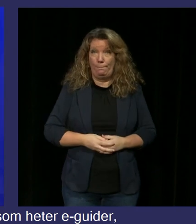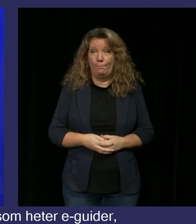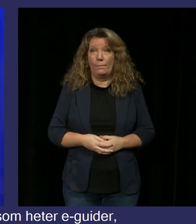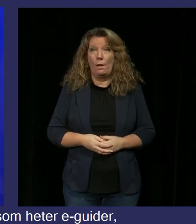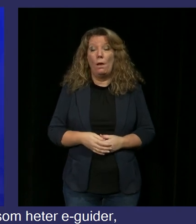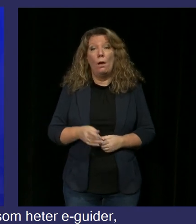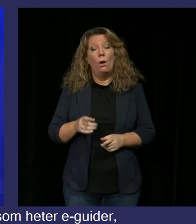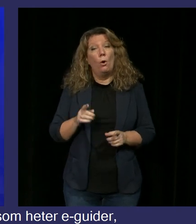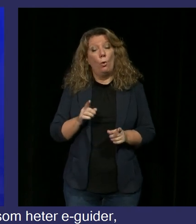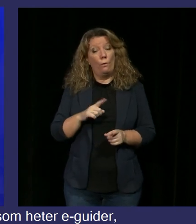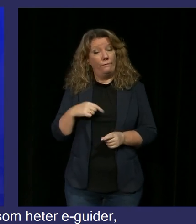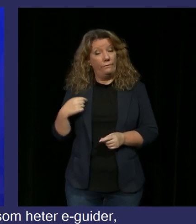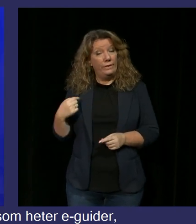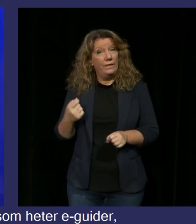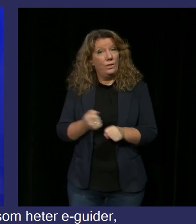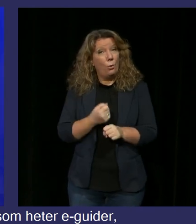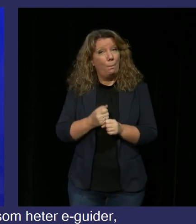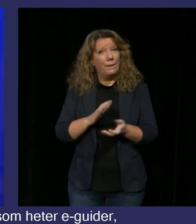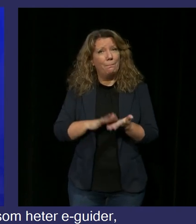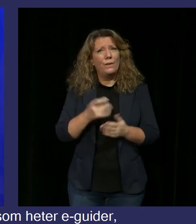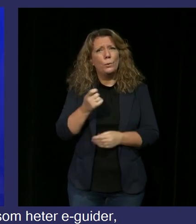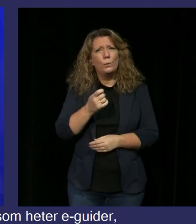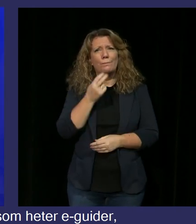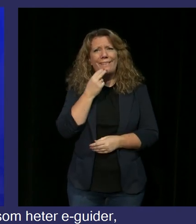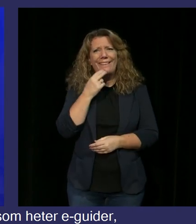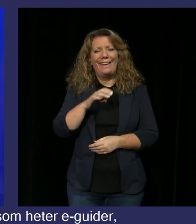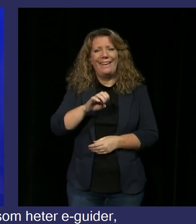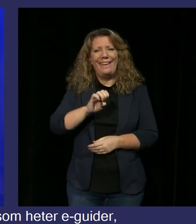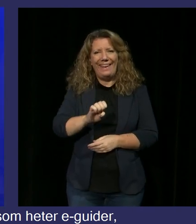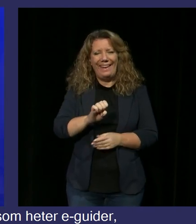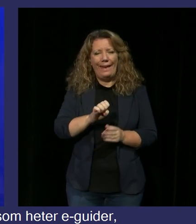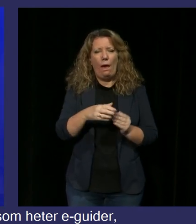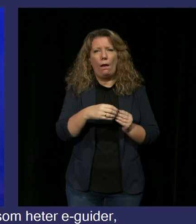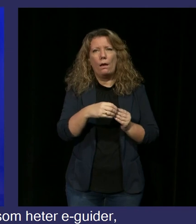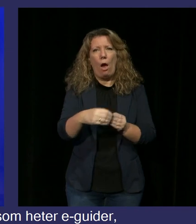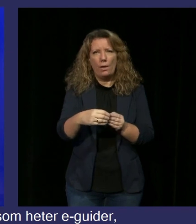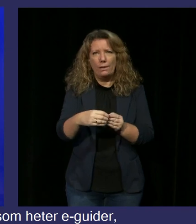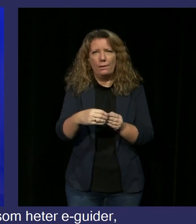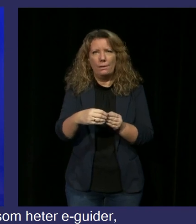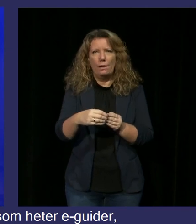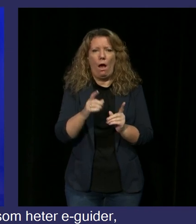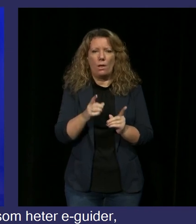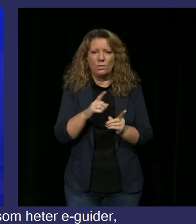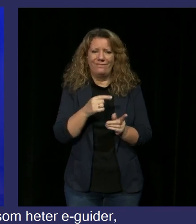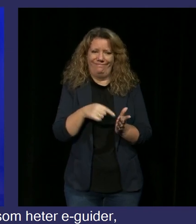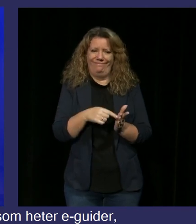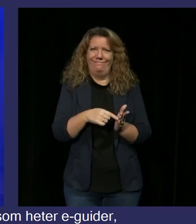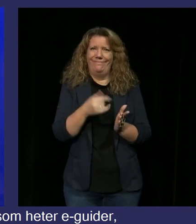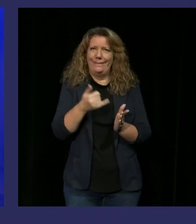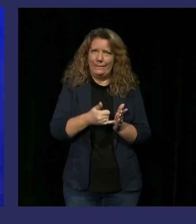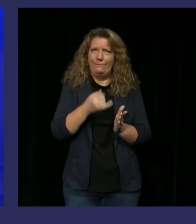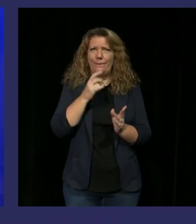Og det vi blant annet har jobbet med noe som heter e-guider, da, hvor vi prøver å snakke sånn som brukeren snakker.